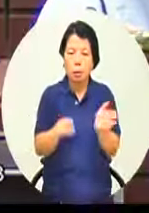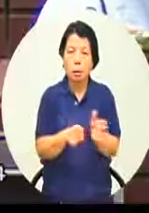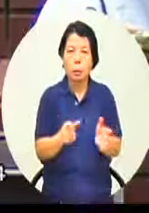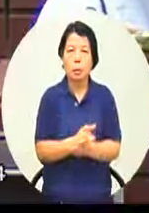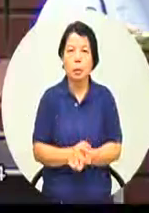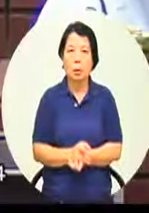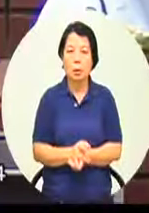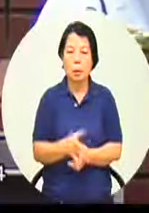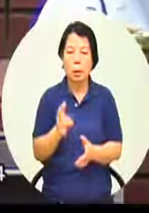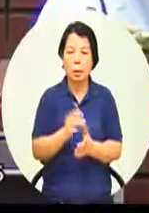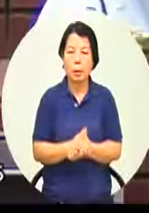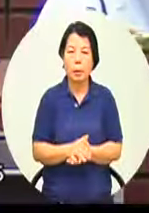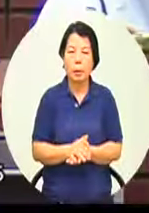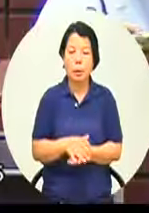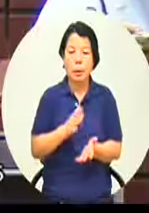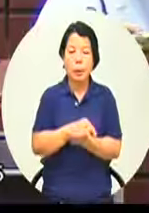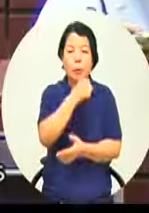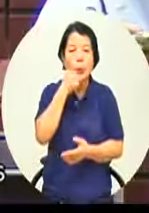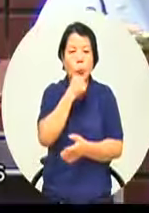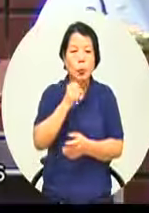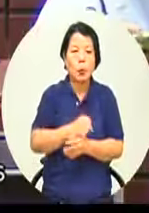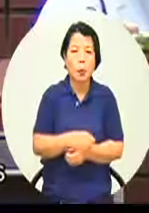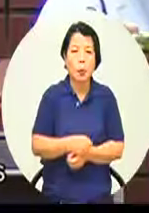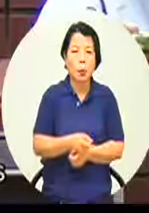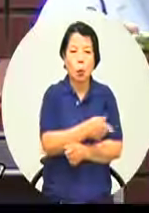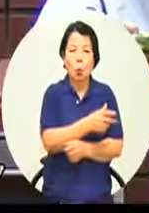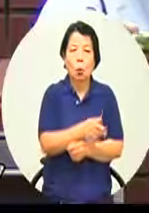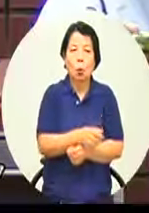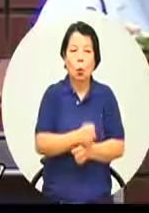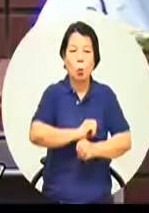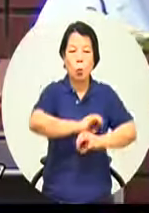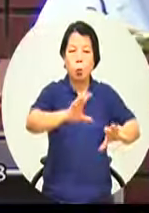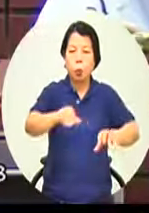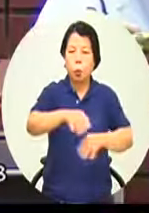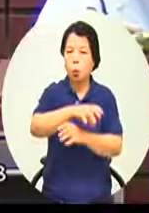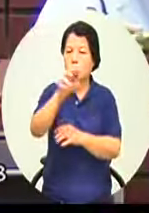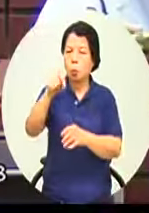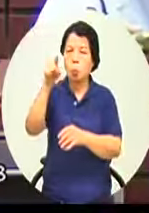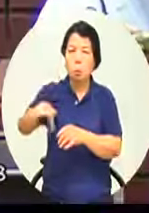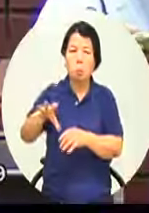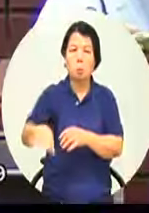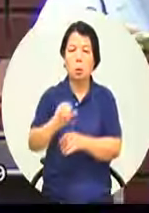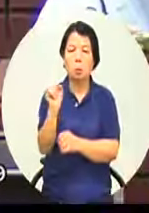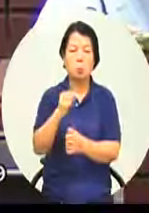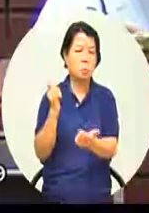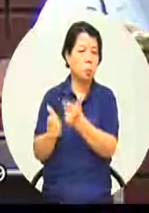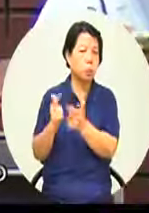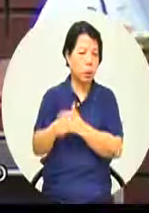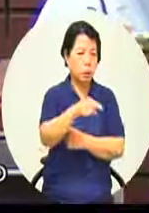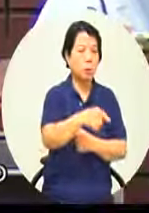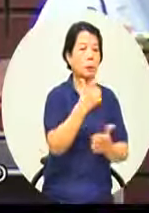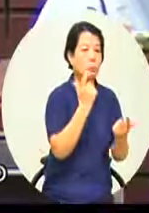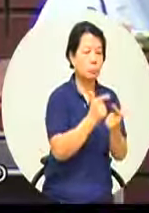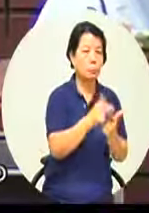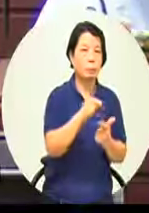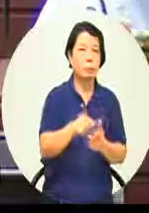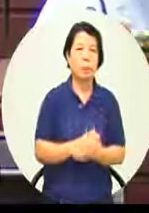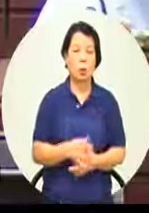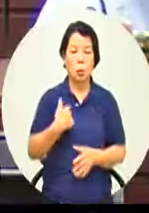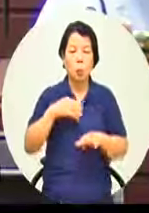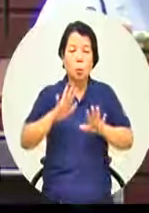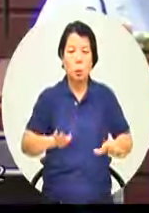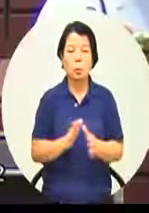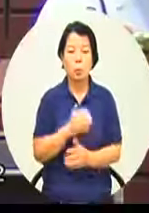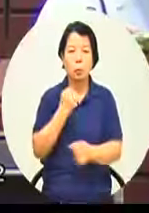喷油、喷那个施肥的时候，我们也知道在某些地方是不行的啦，但是在某些地方是行。那我今天